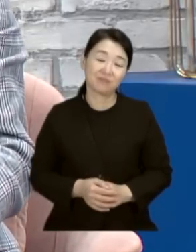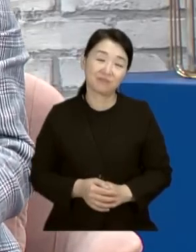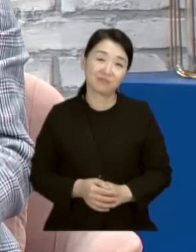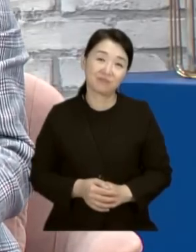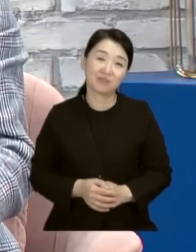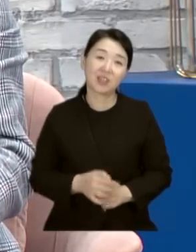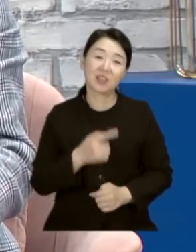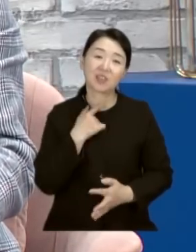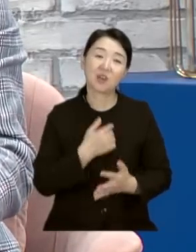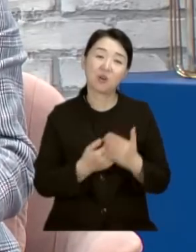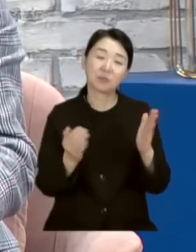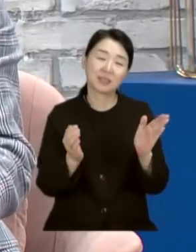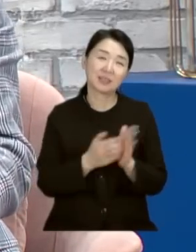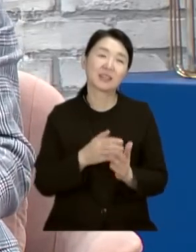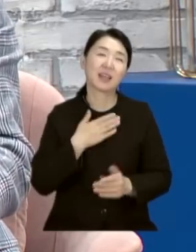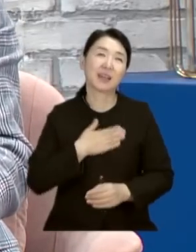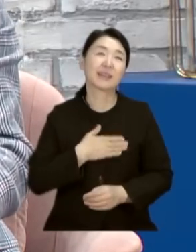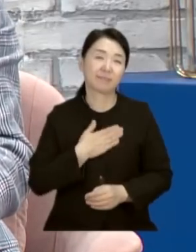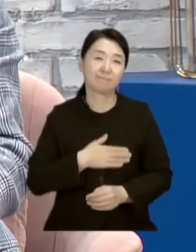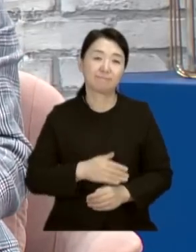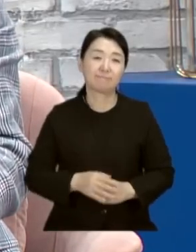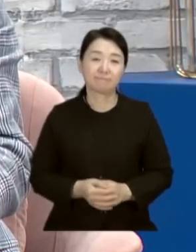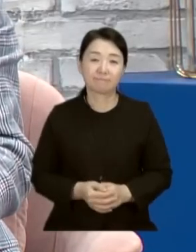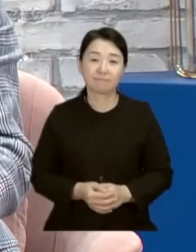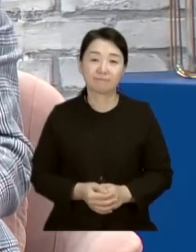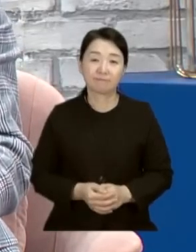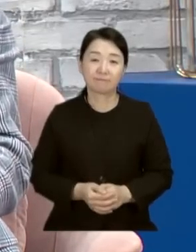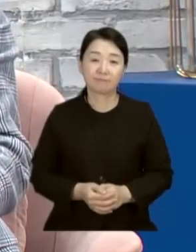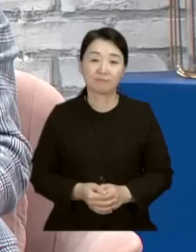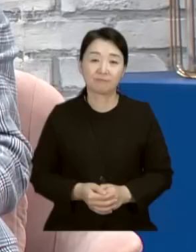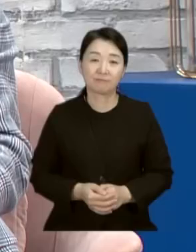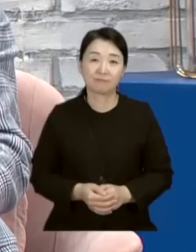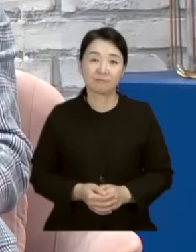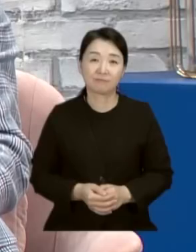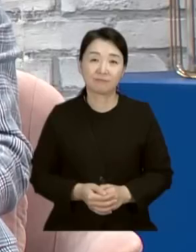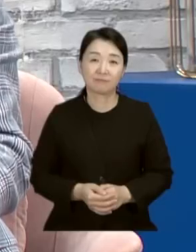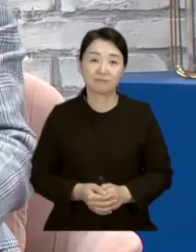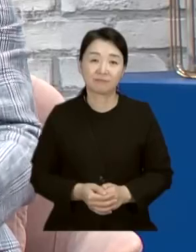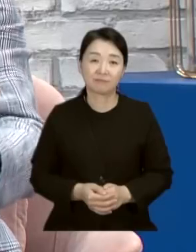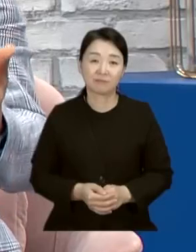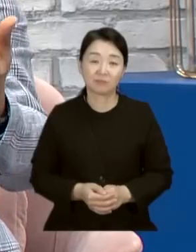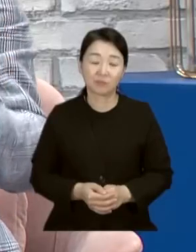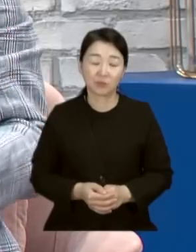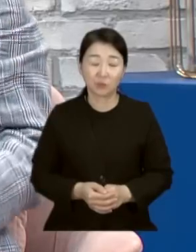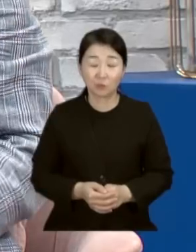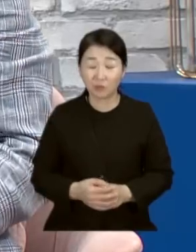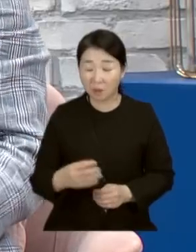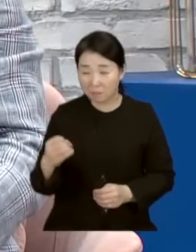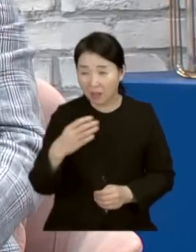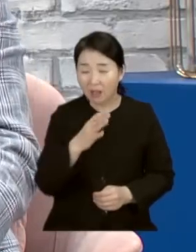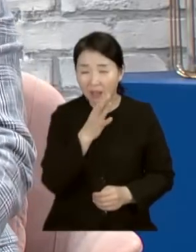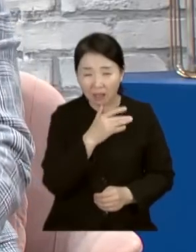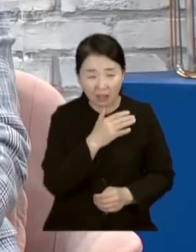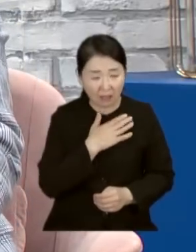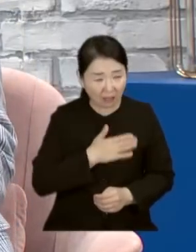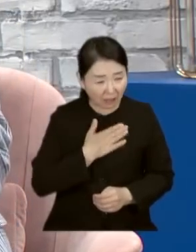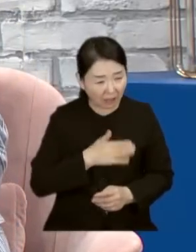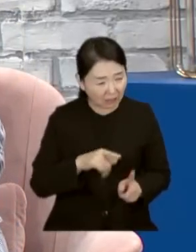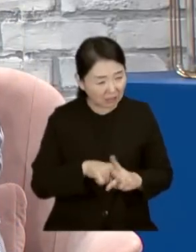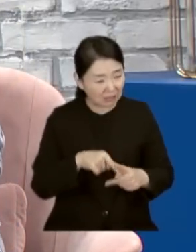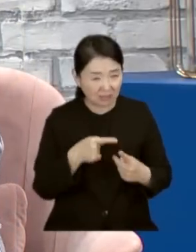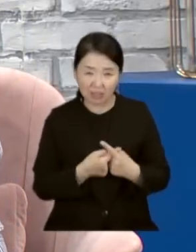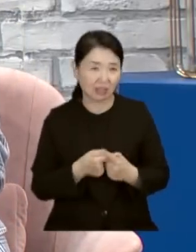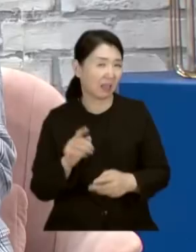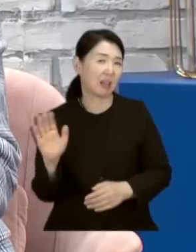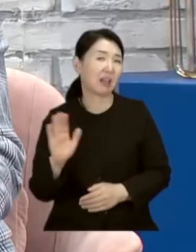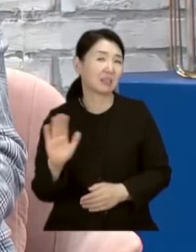겪어본 분만 아는 그 아픔이겠죠. 그죠? 그러니까. 우리가 뭐 저 얘기 듣고 아유 그렇겠구나 하지만 그 뭐 저